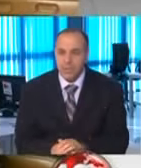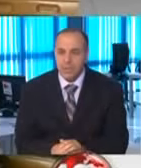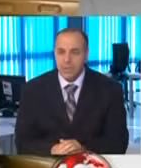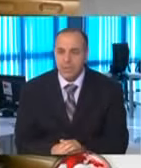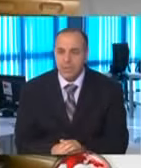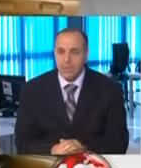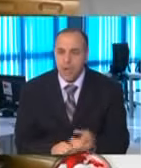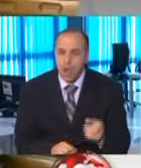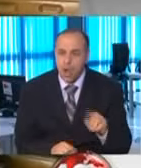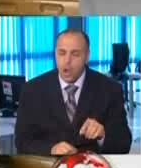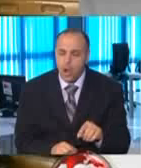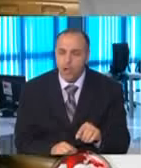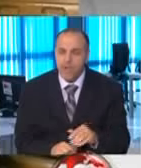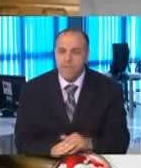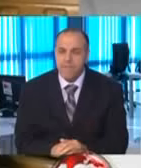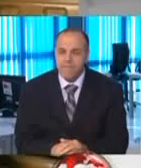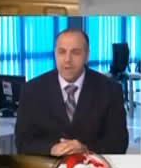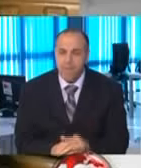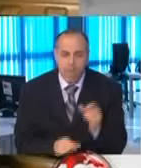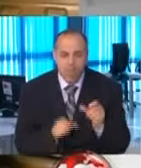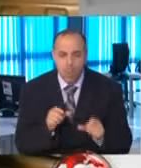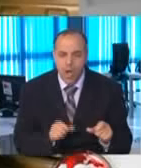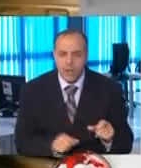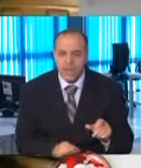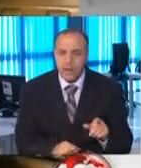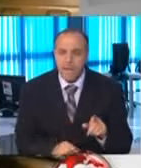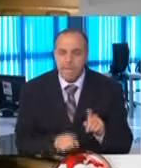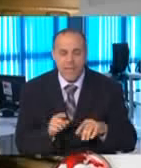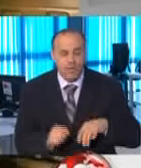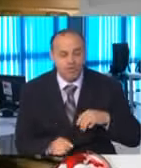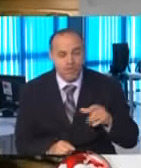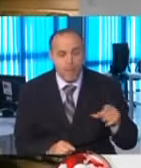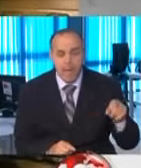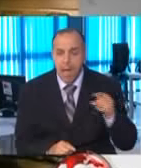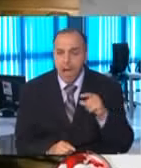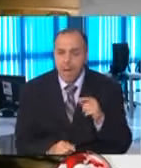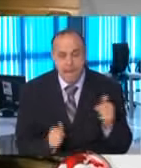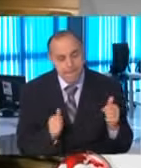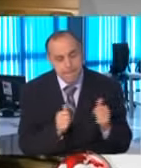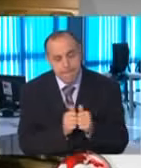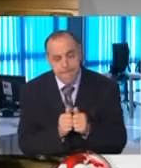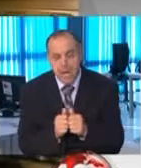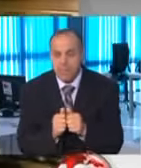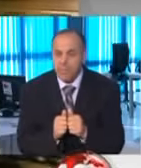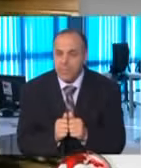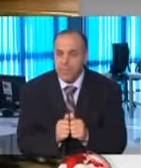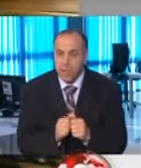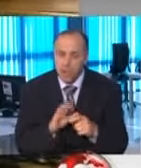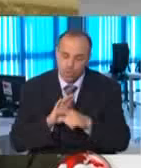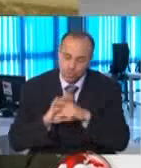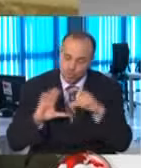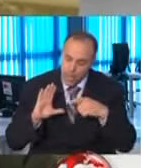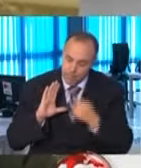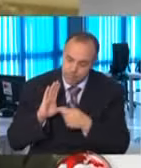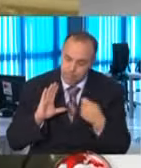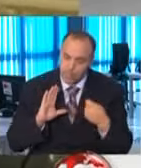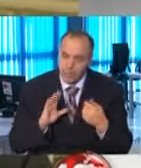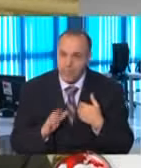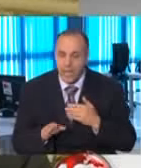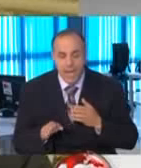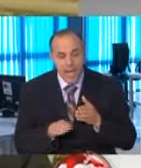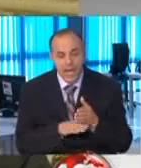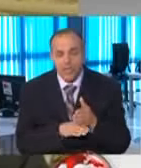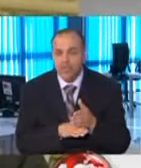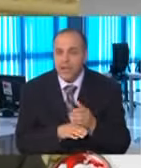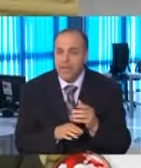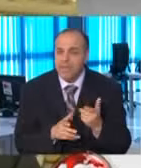الطريق. كانوا ثم يعني مواطنين وثم في البعض من الشباب يعني التحموا معنا وترفعت الشعارات. خرجنا نحن